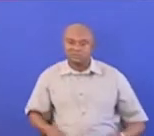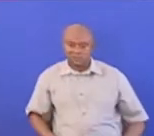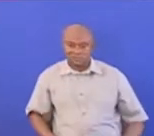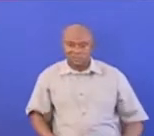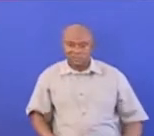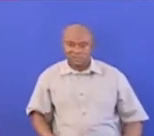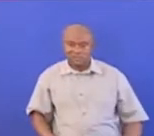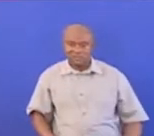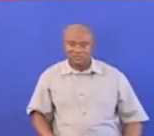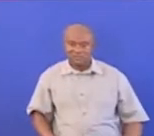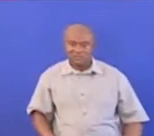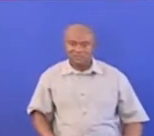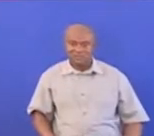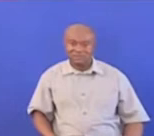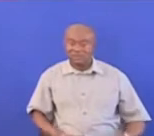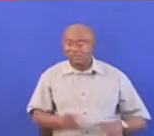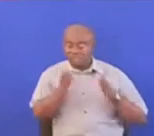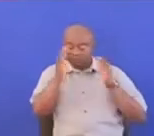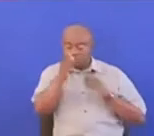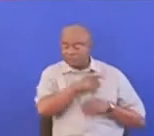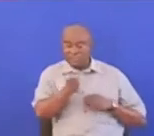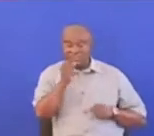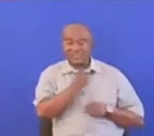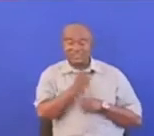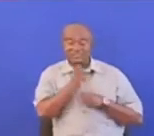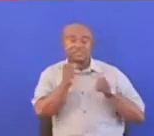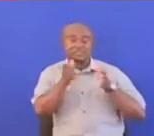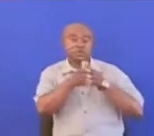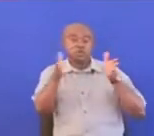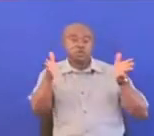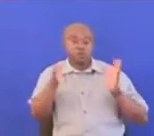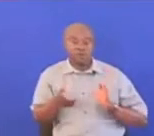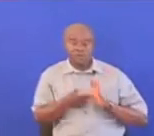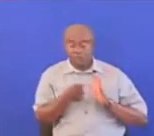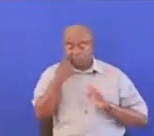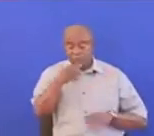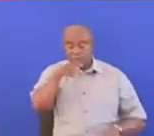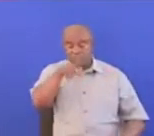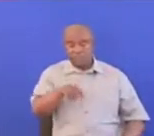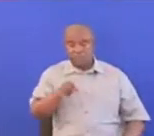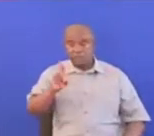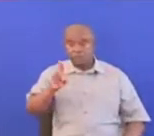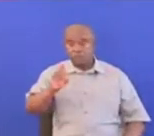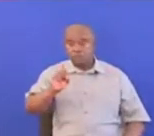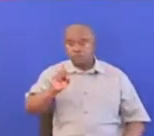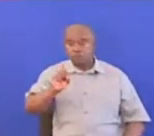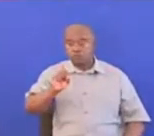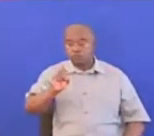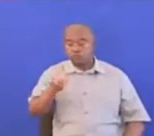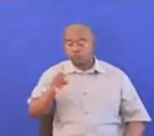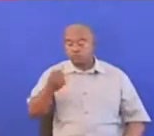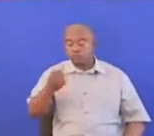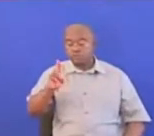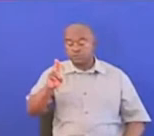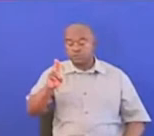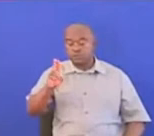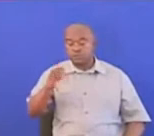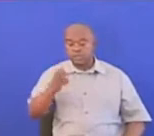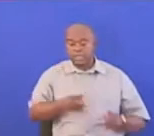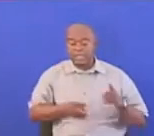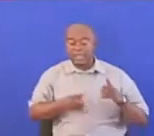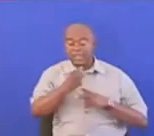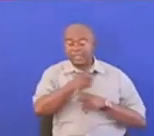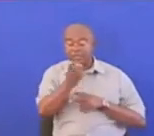Lakini kubwa sana Mheshimiwa Rais kafanya kazi kubwa sana. Ukiangalia leo katika jimbo la Ushetu peke yake, Mheshimiwa Spika, kata